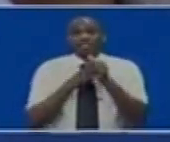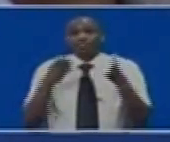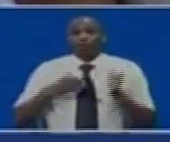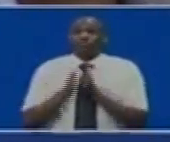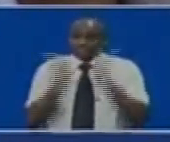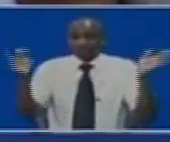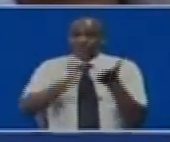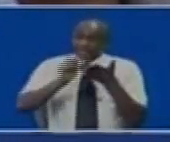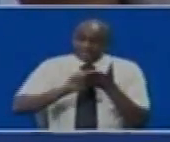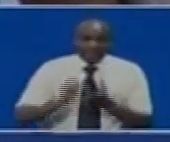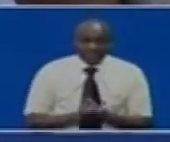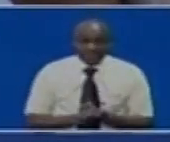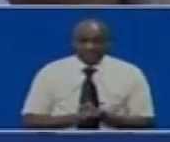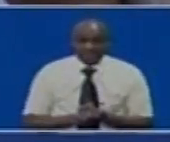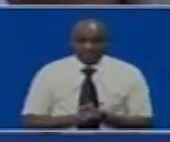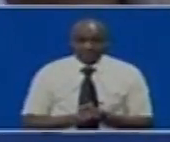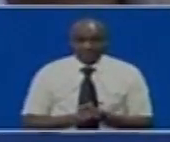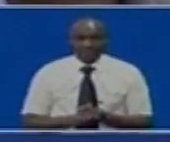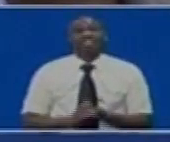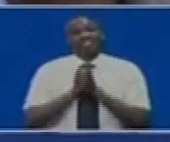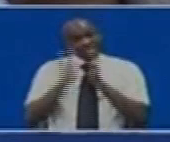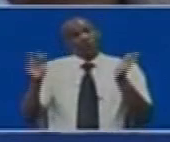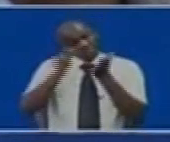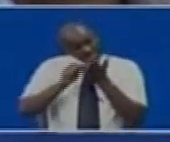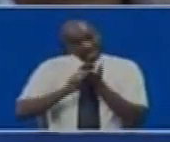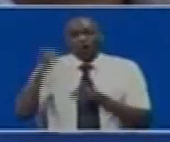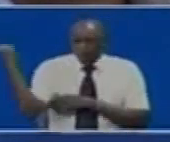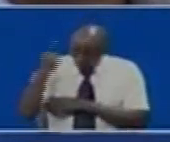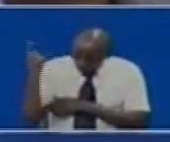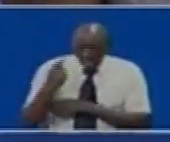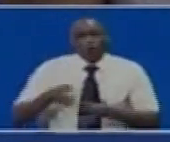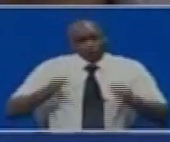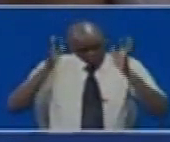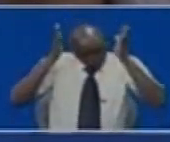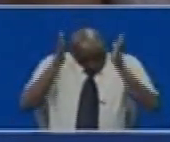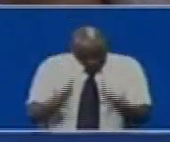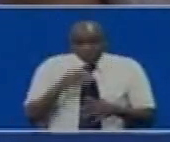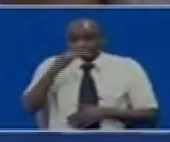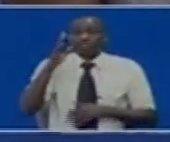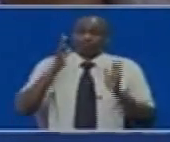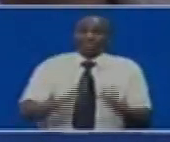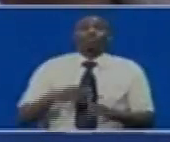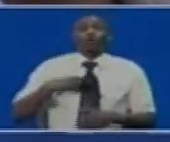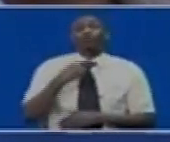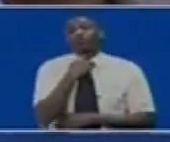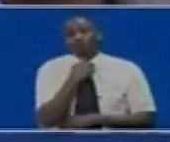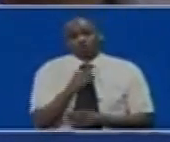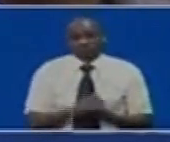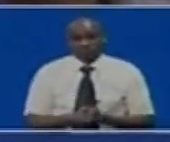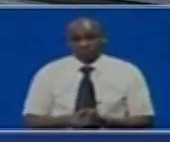General Secretary. Yes. That the General Secretary is the only official spokesperson of the union. Yes.